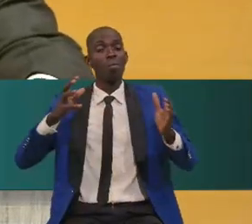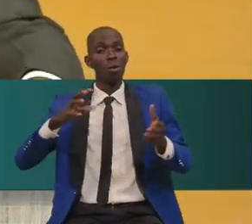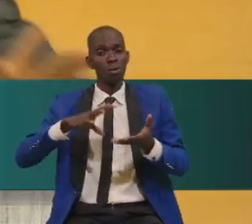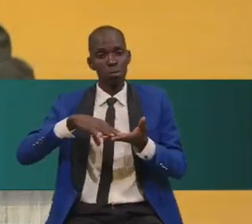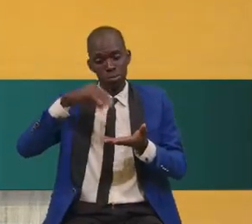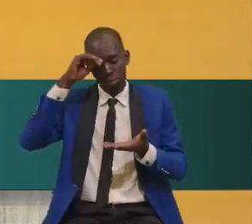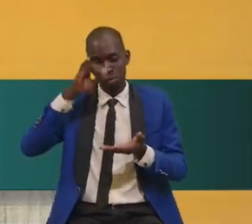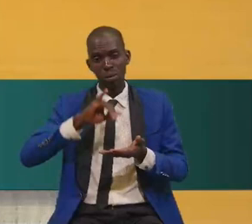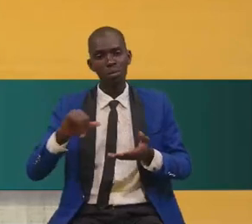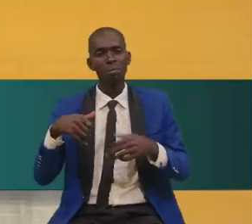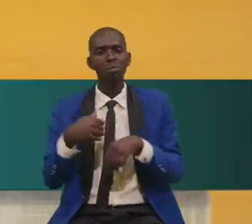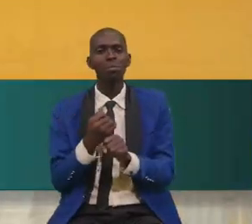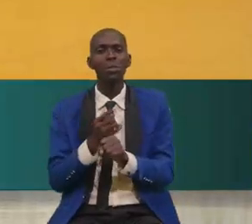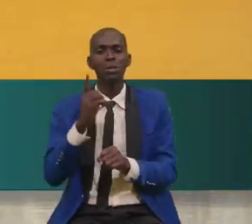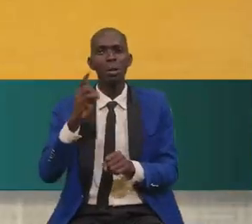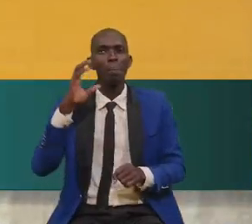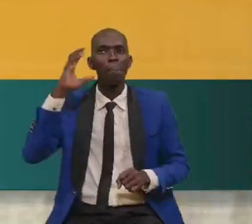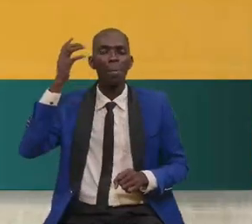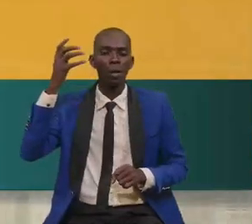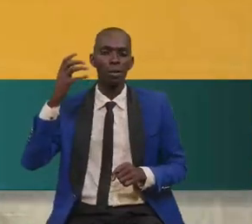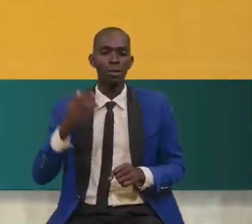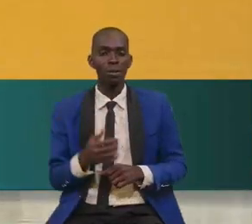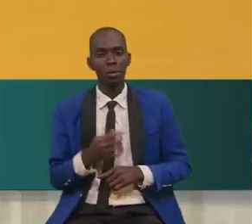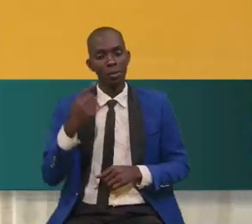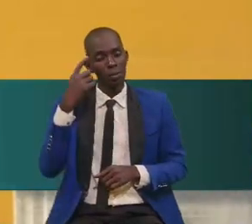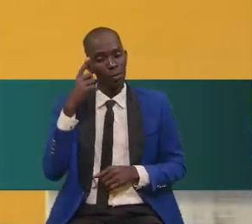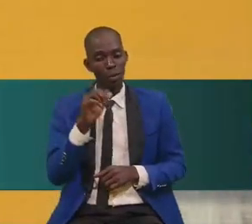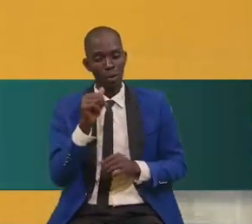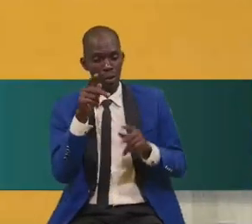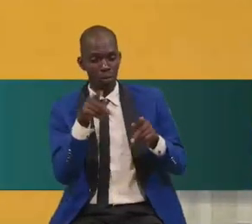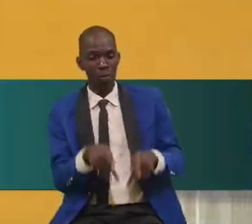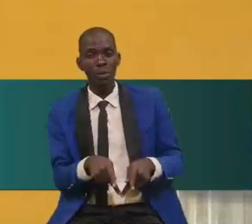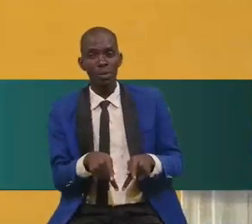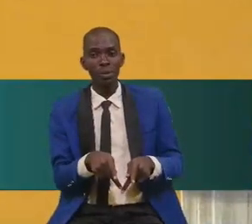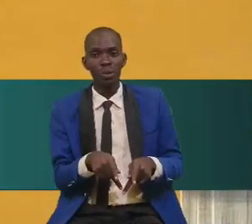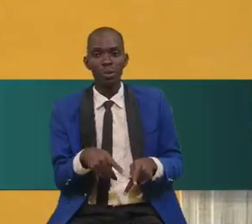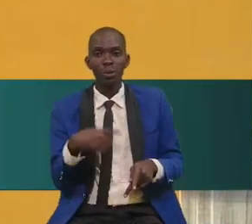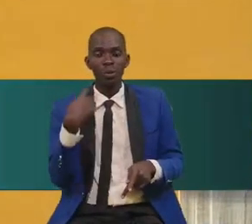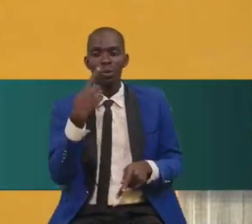fait déraisonner. Pour quelqu'un